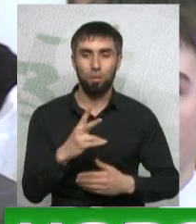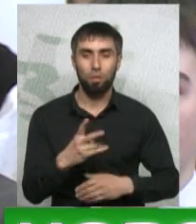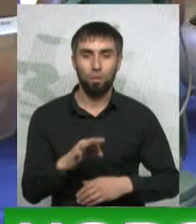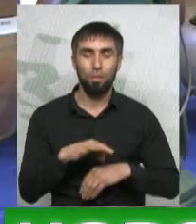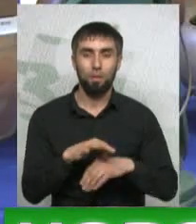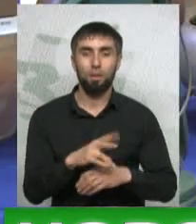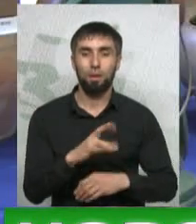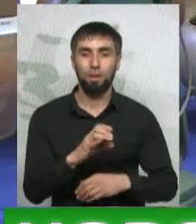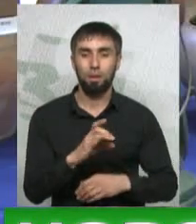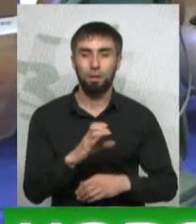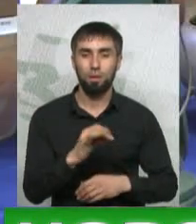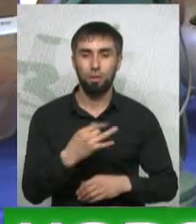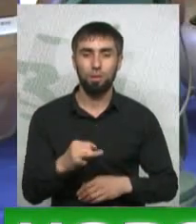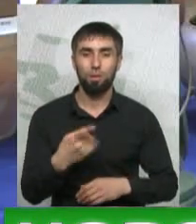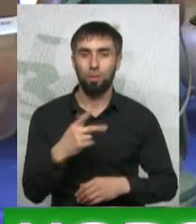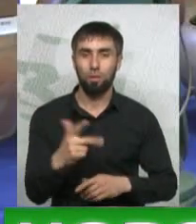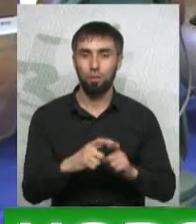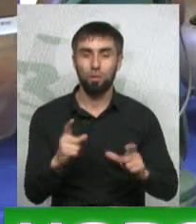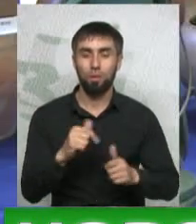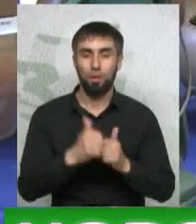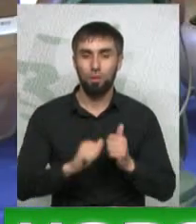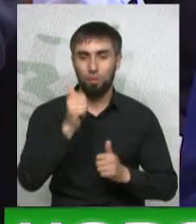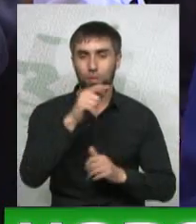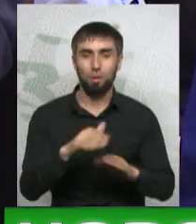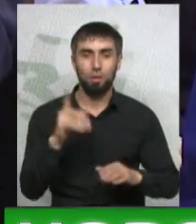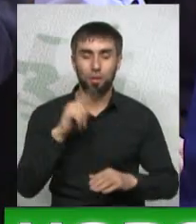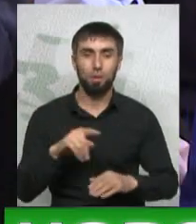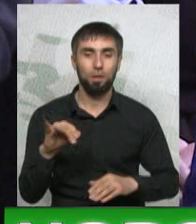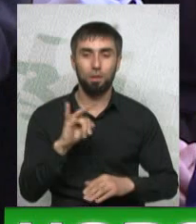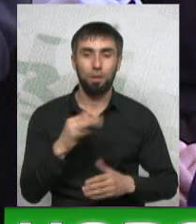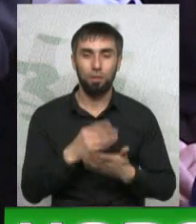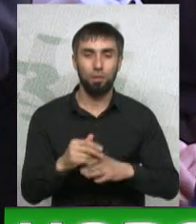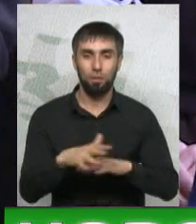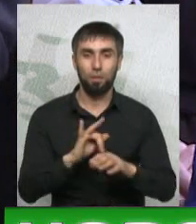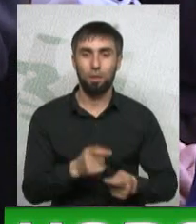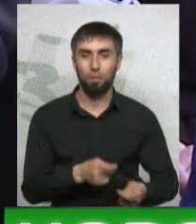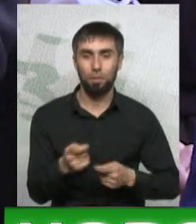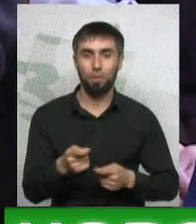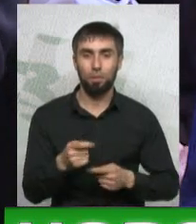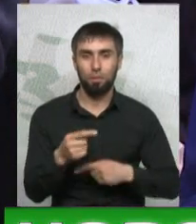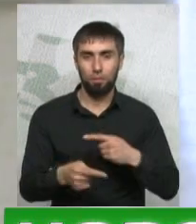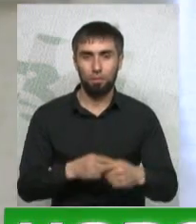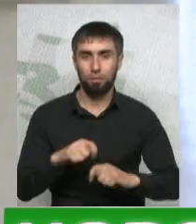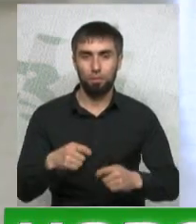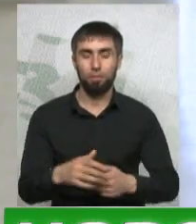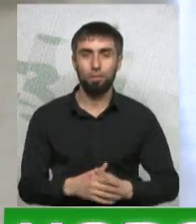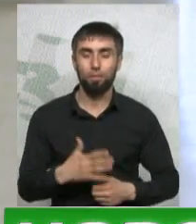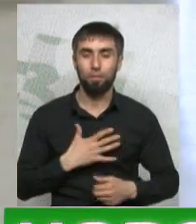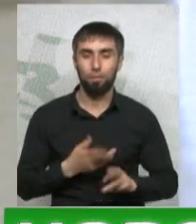проводится в Нестеровской 3-й школе ежегодно, чтобы дети знали историю своего народа и пронесли ее сквозь года.